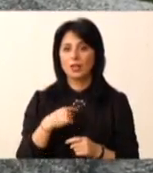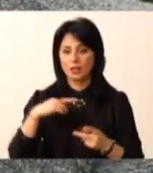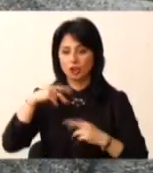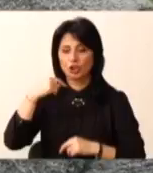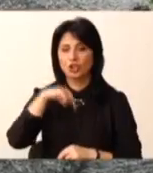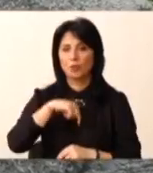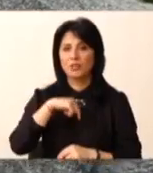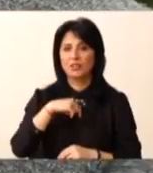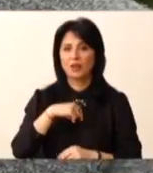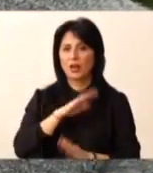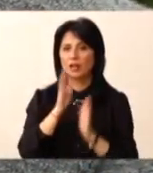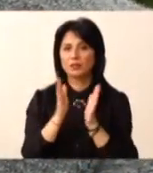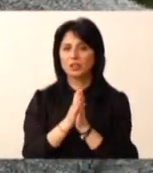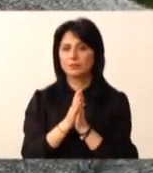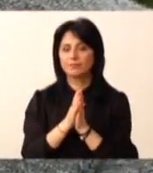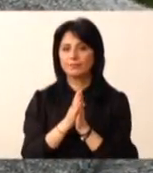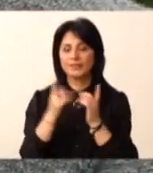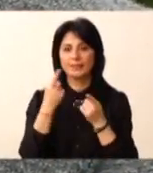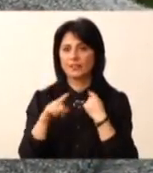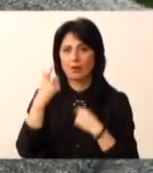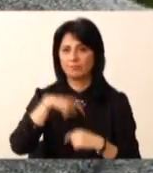შემცვალა აბსოლუტურად.